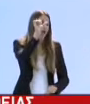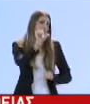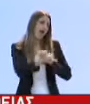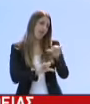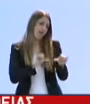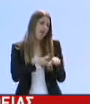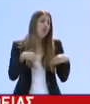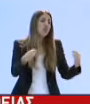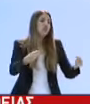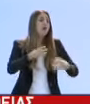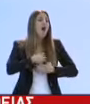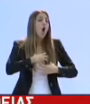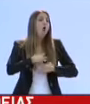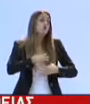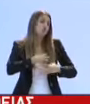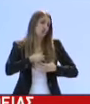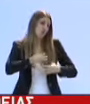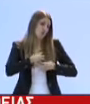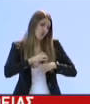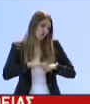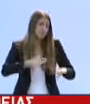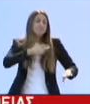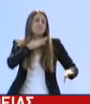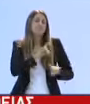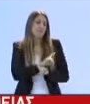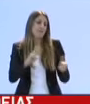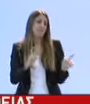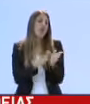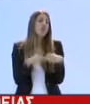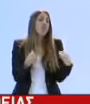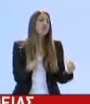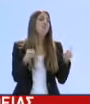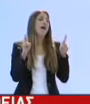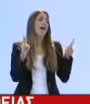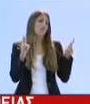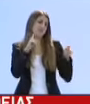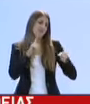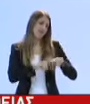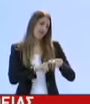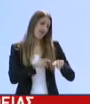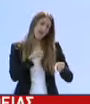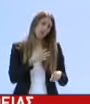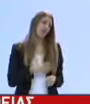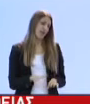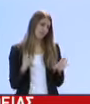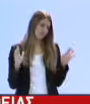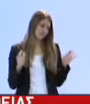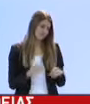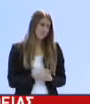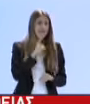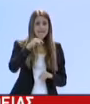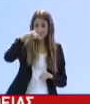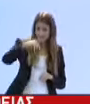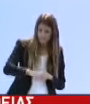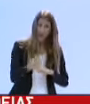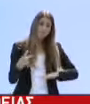να φέρουμε οξυγόνο, να δώσουμε ρεαλιστική προοπτική ελπίδας στη χώρα μας. Σήμερα,